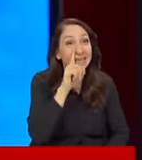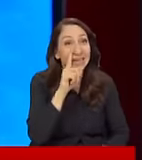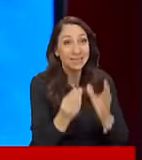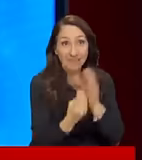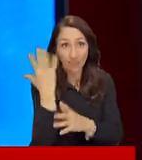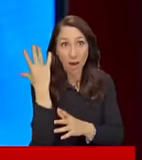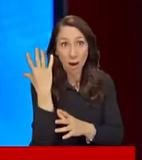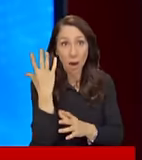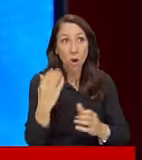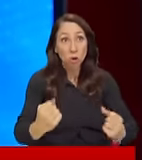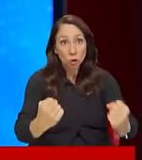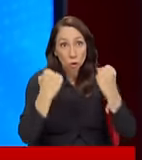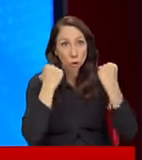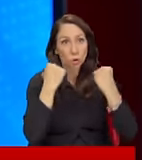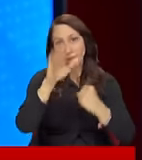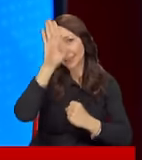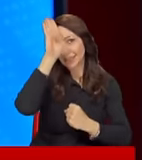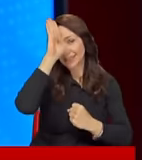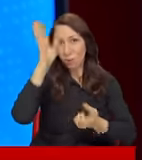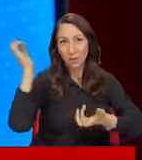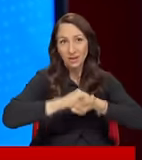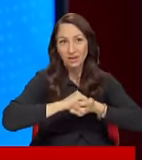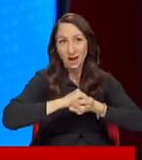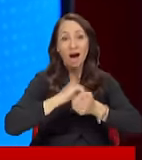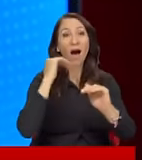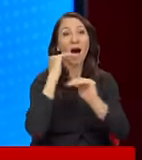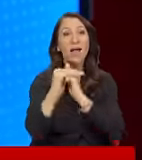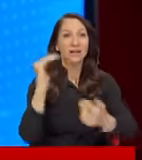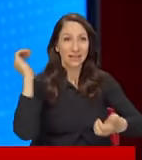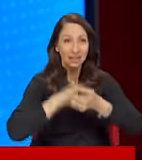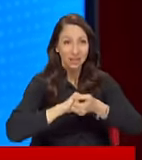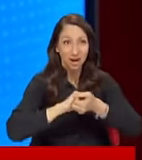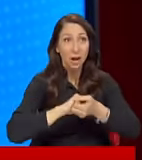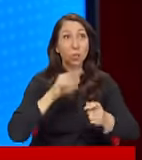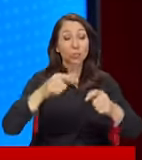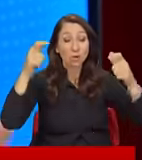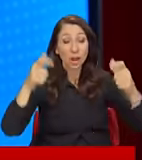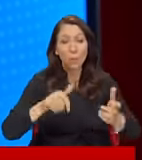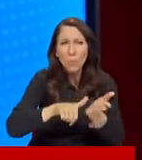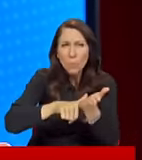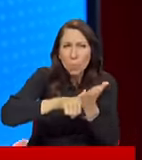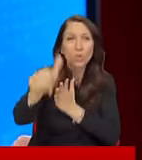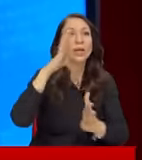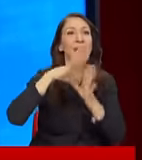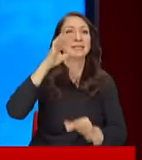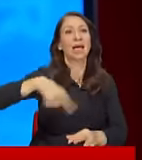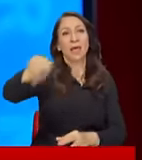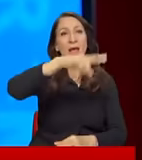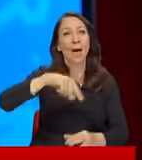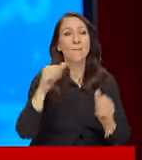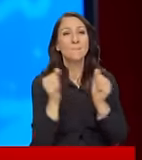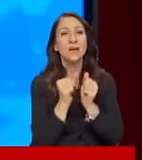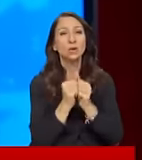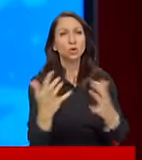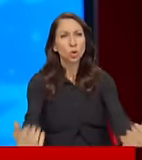sabahı güçlü İstanbul İttifakı'yla, Halk İttifakı'yla, bu şehrin bütün insanlarıyla birlikte